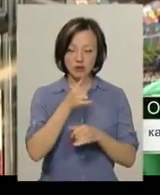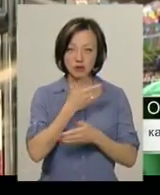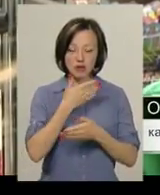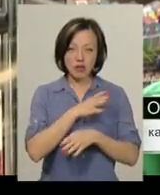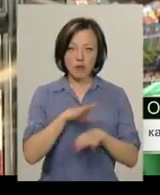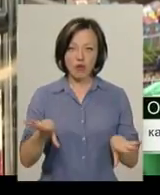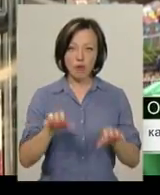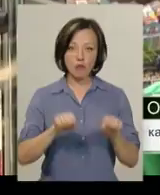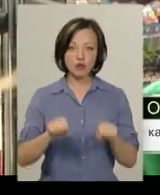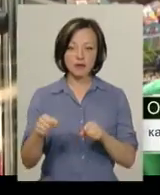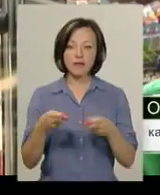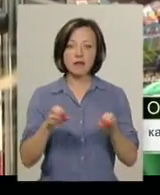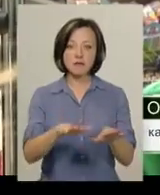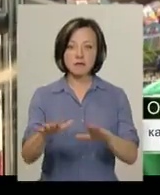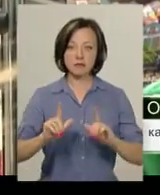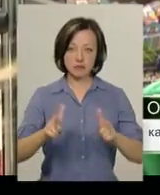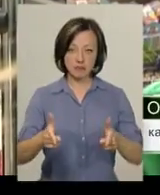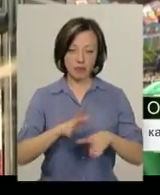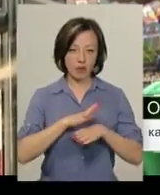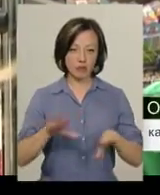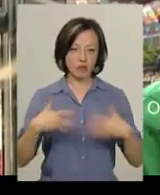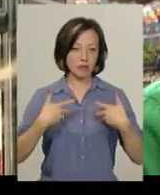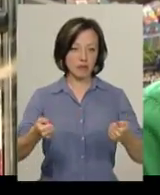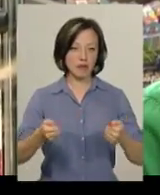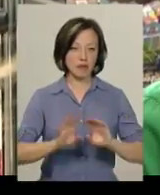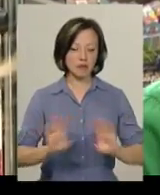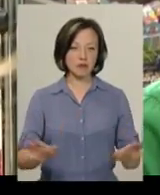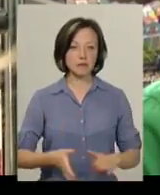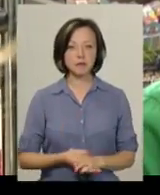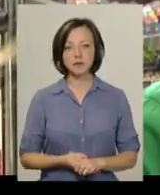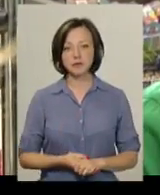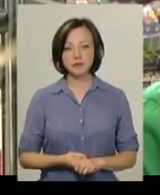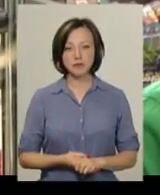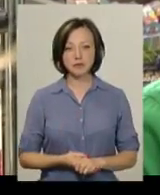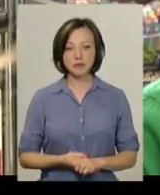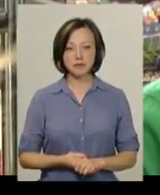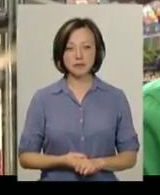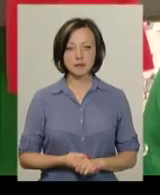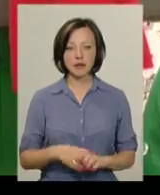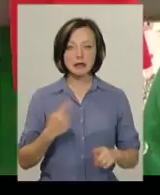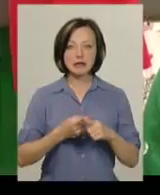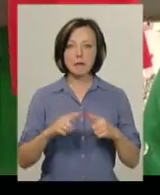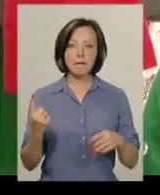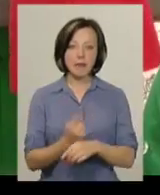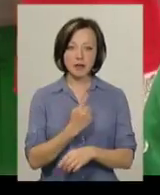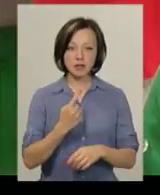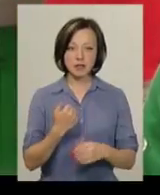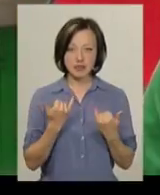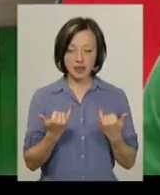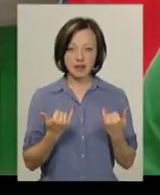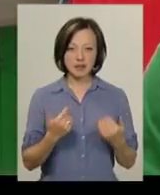було де, тому що ніде таких вакансій ніхто не пропонував. Це вперше. Зараз я